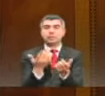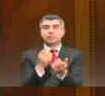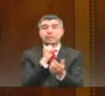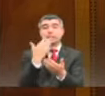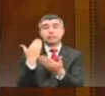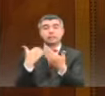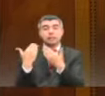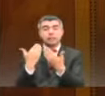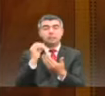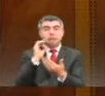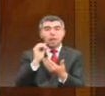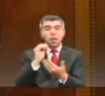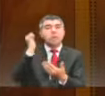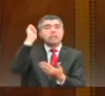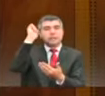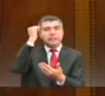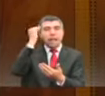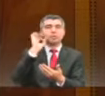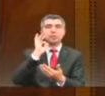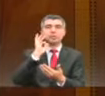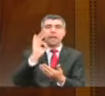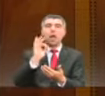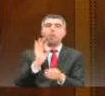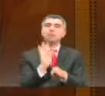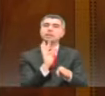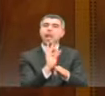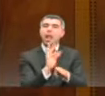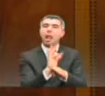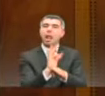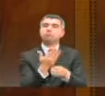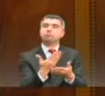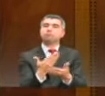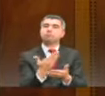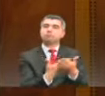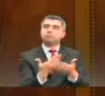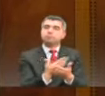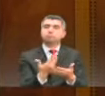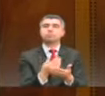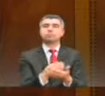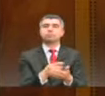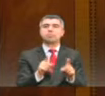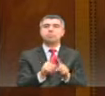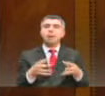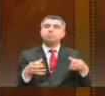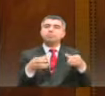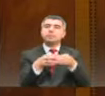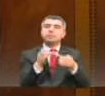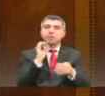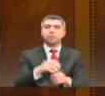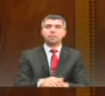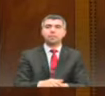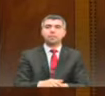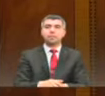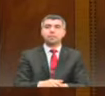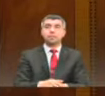السابقين الذين ستتم تقوية استفادتهم من التكوين المهني لتسهيل اندماجهم، مع